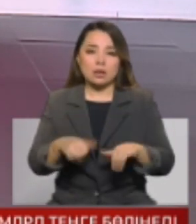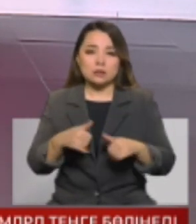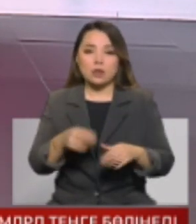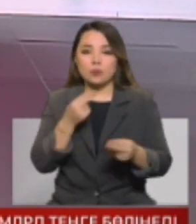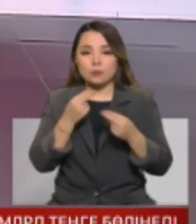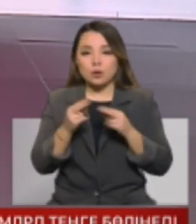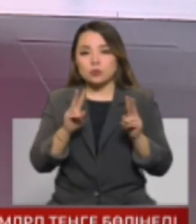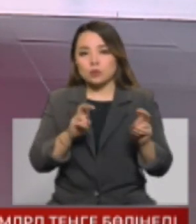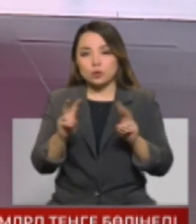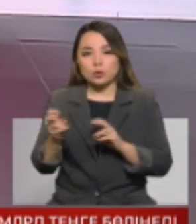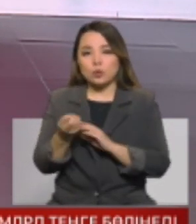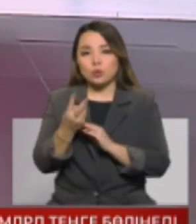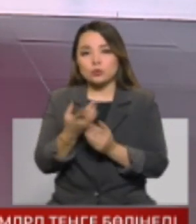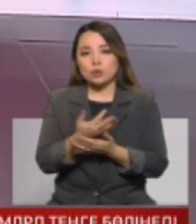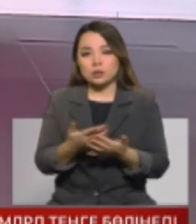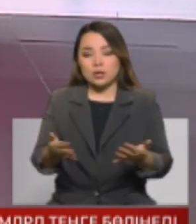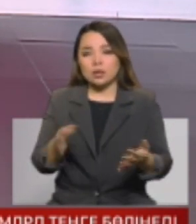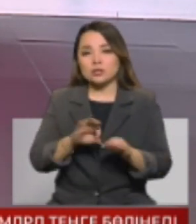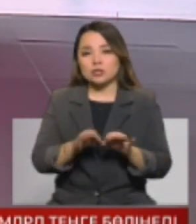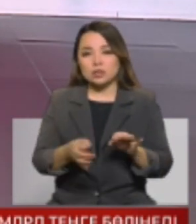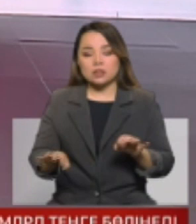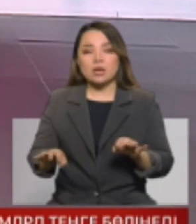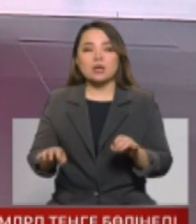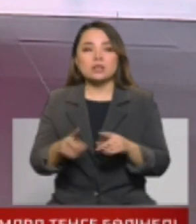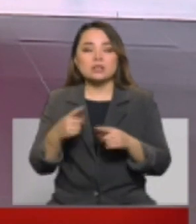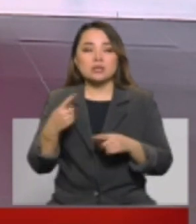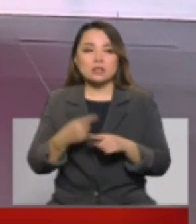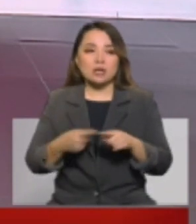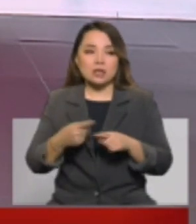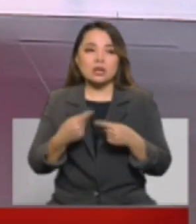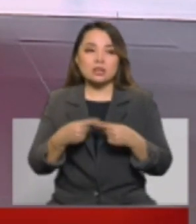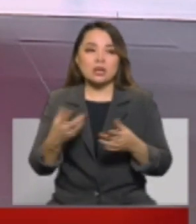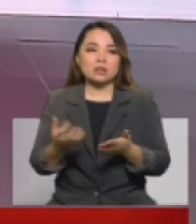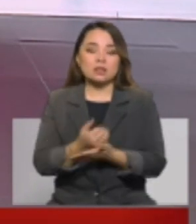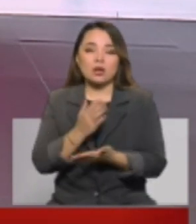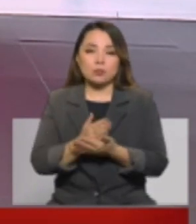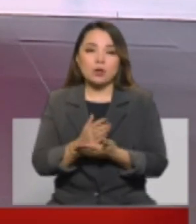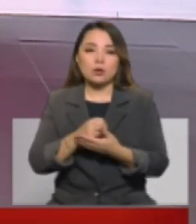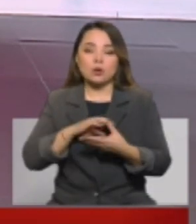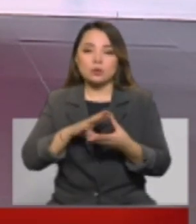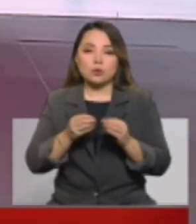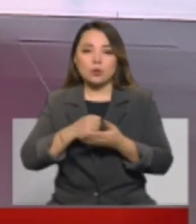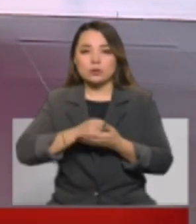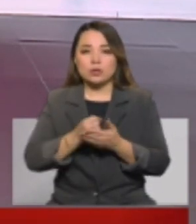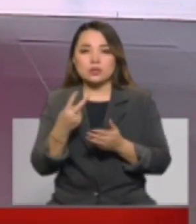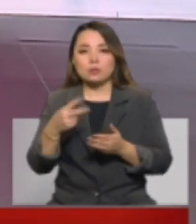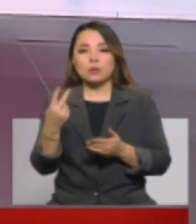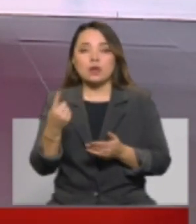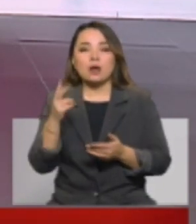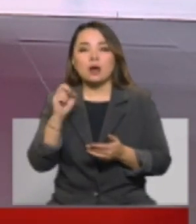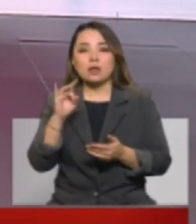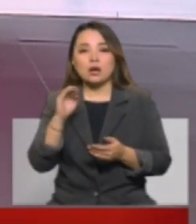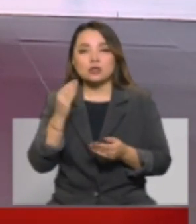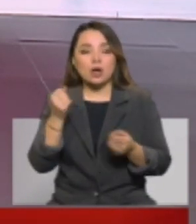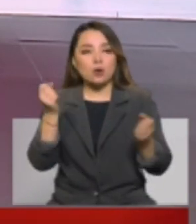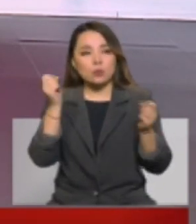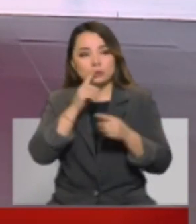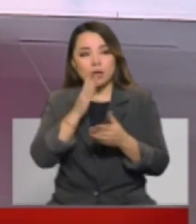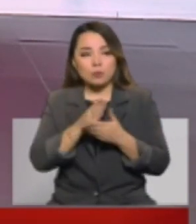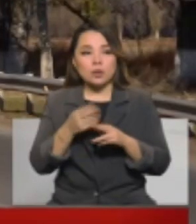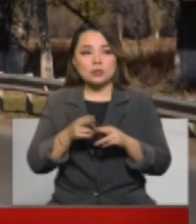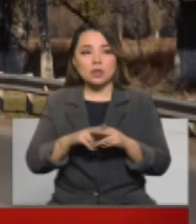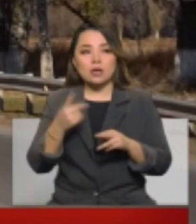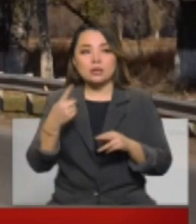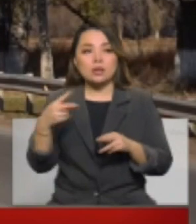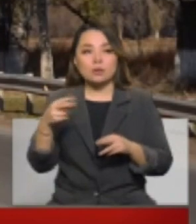тағам түрлерінен 12 түрлі ішек таяқшасын тапқан. Толық сараптама қорытындысы 21 қарашадан соң белгілі болады. Еске салайын,